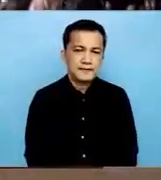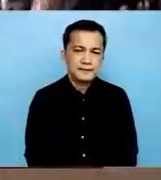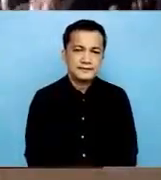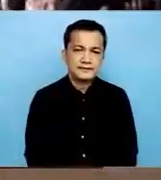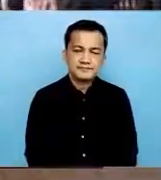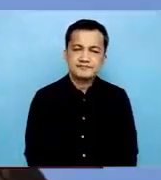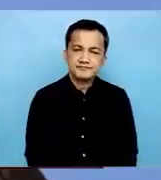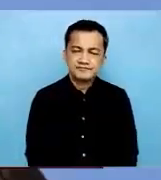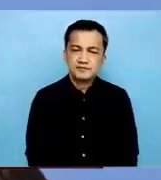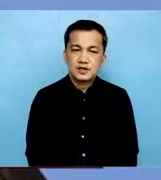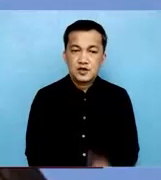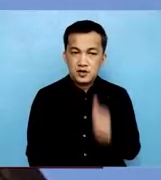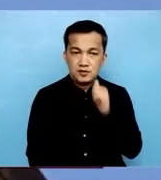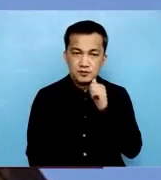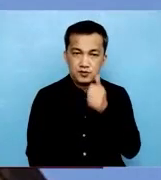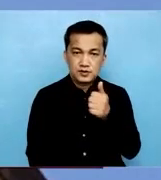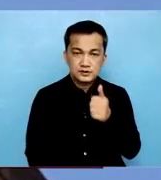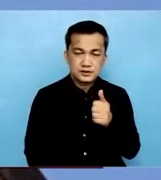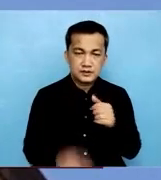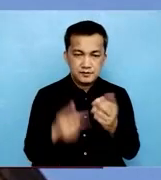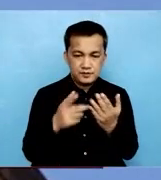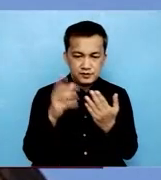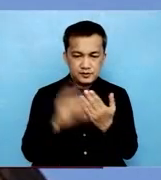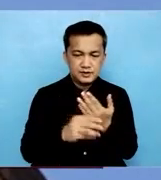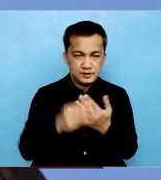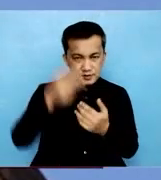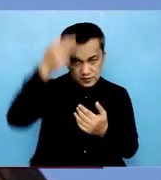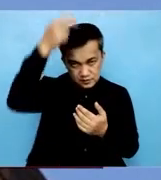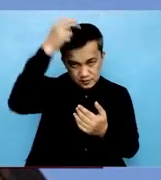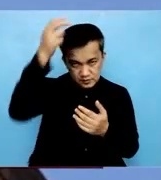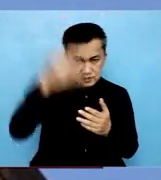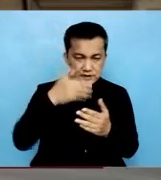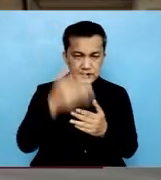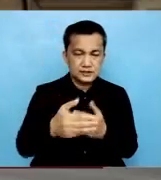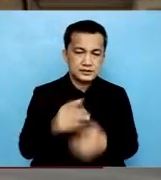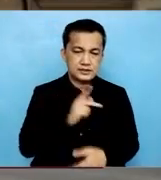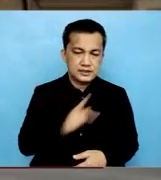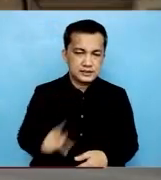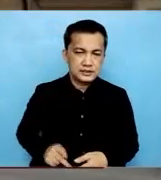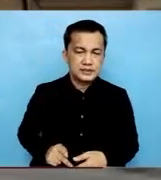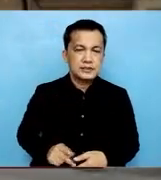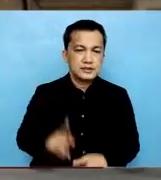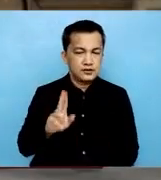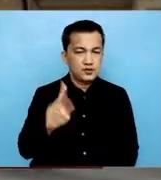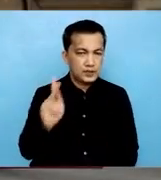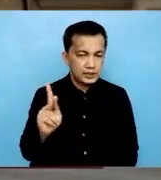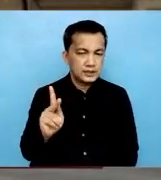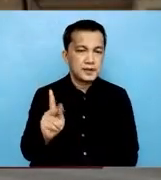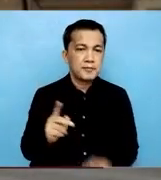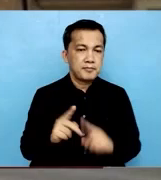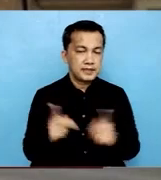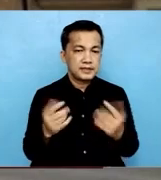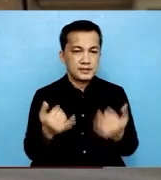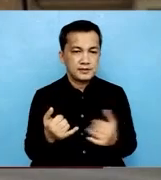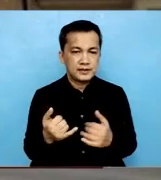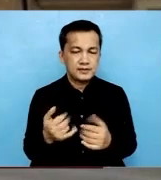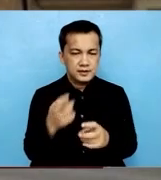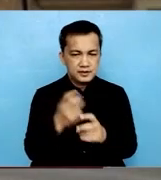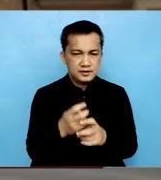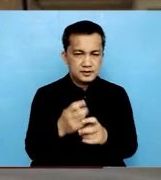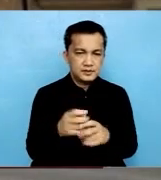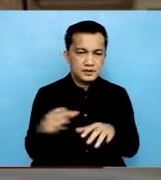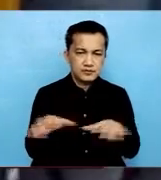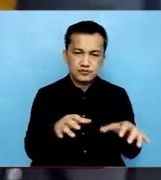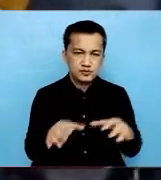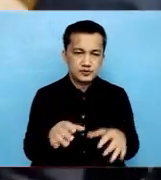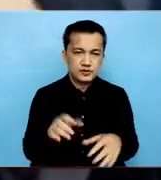Bukas pa ang seremonya para sa coronation ng susunod na hari ng Britanya. Pero ngayon pa lang, pahirapan na ang pagkilos sa